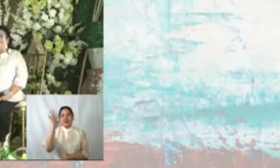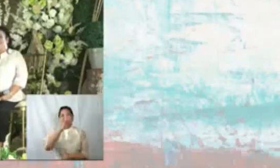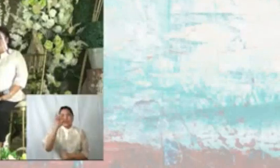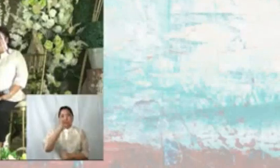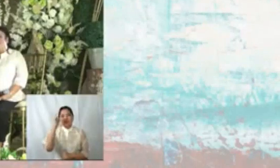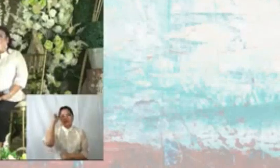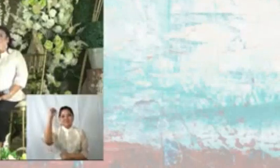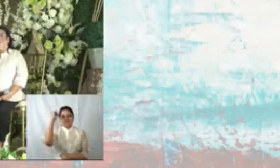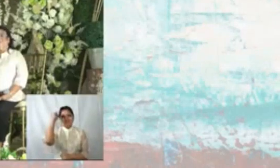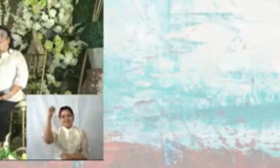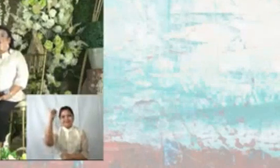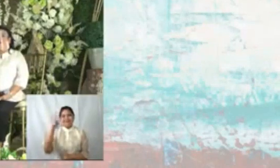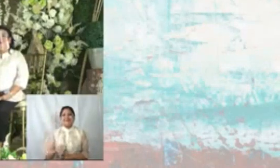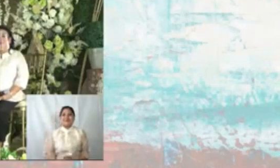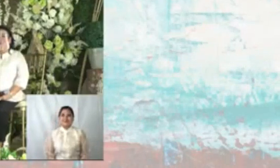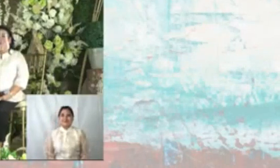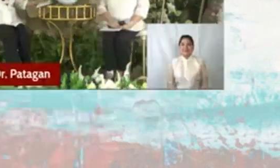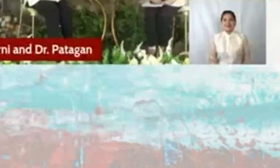lahat.